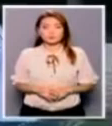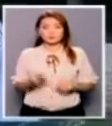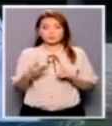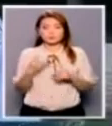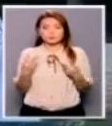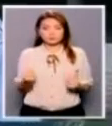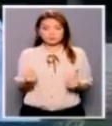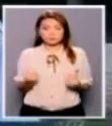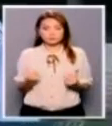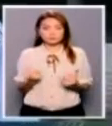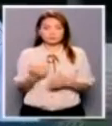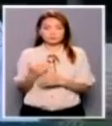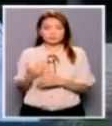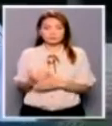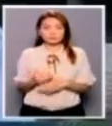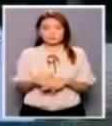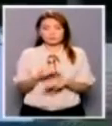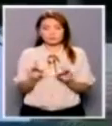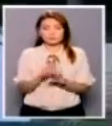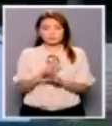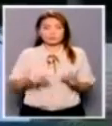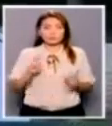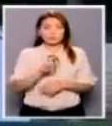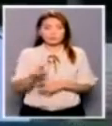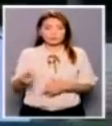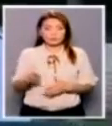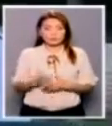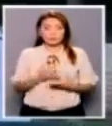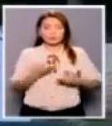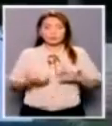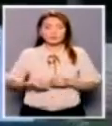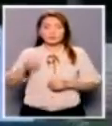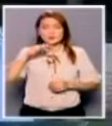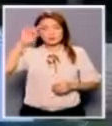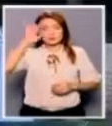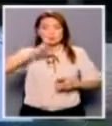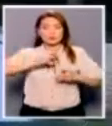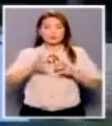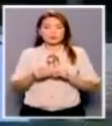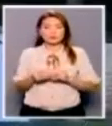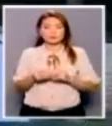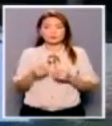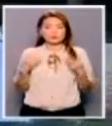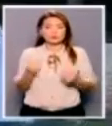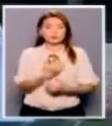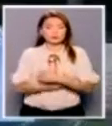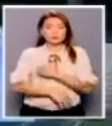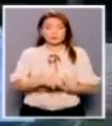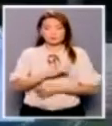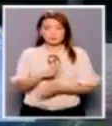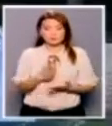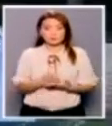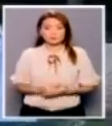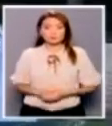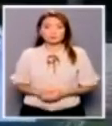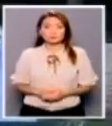күні. Қарттар үйіне қайырымдылық концертпен келіп жатырмыз. Жалпы бүгін Қазақстан бойынша ден инвалидтің күні, мүгедектер